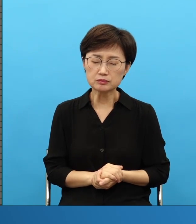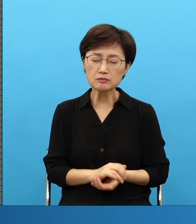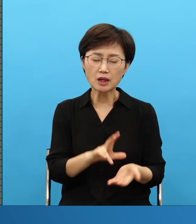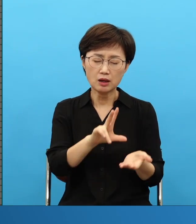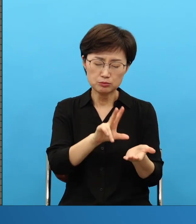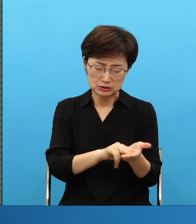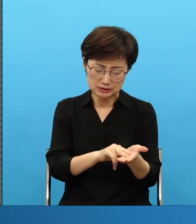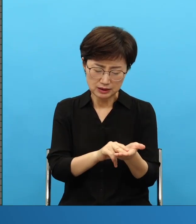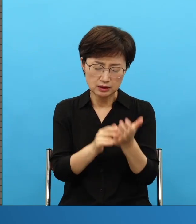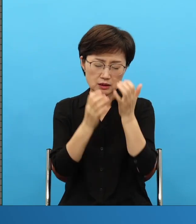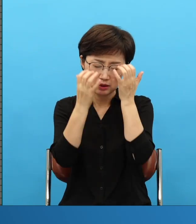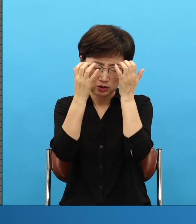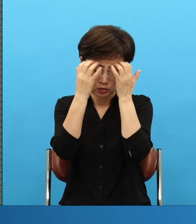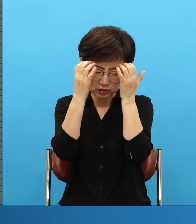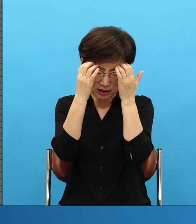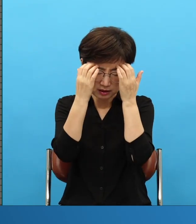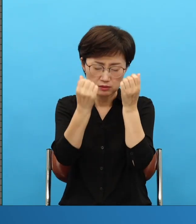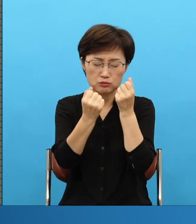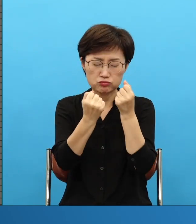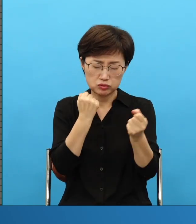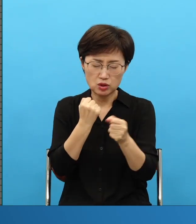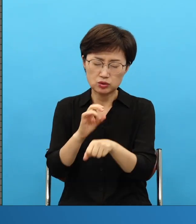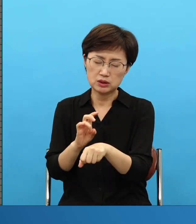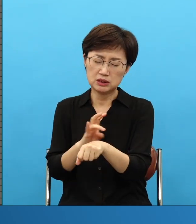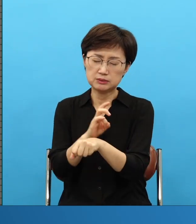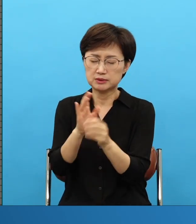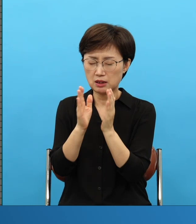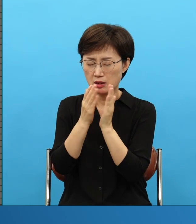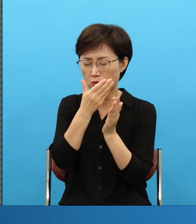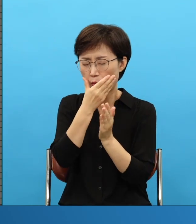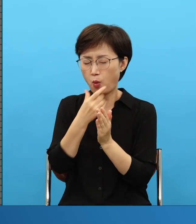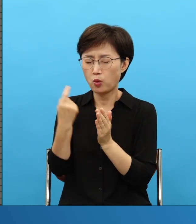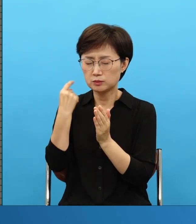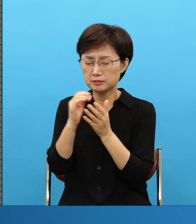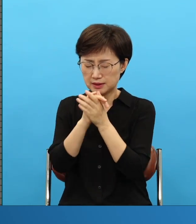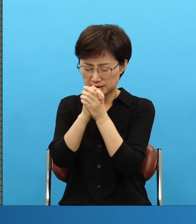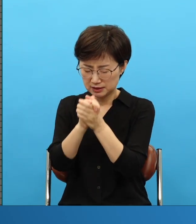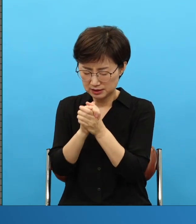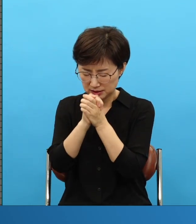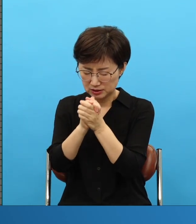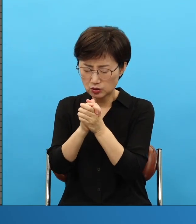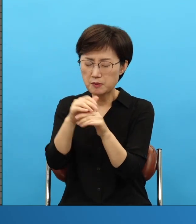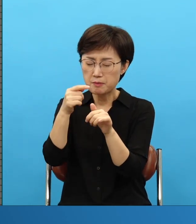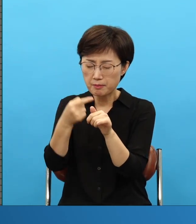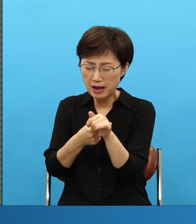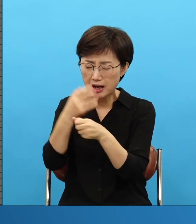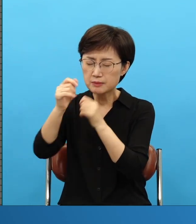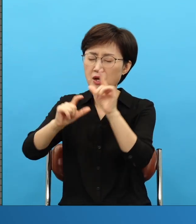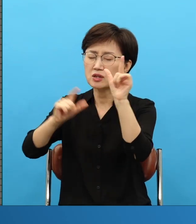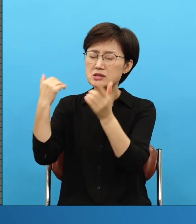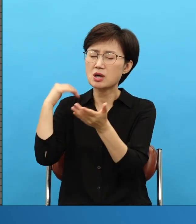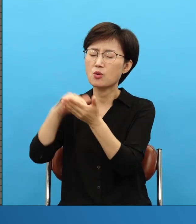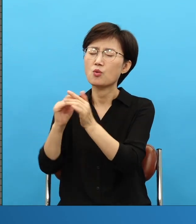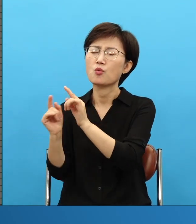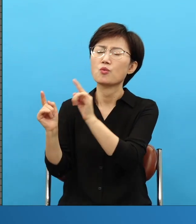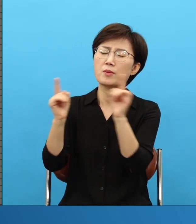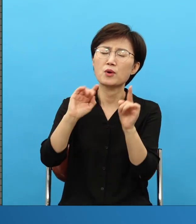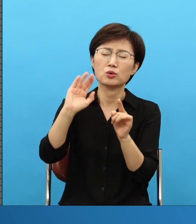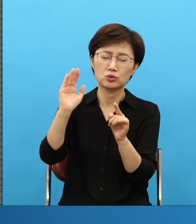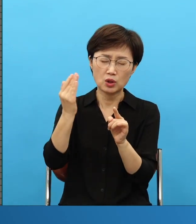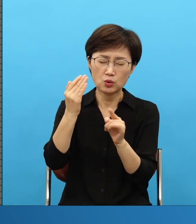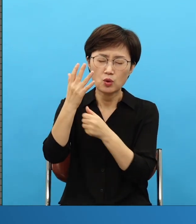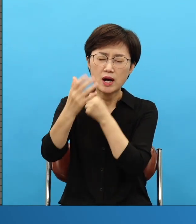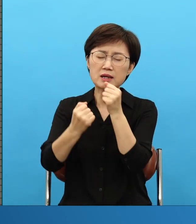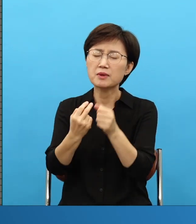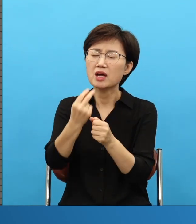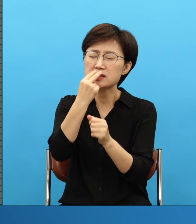고난 가운데 24기도로 복음을 누려 하나님의 형상이 회복되게 하시고 하나님의 생기로 충만하게 하시고 에덴의 축복이 회복되어